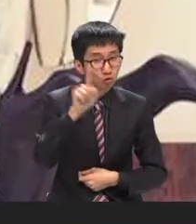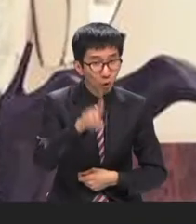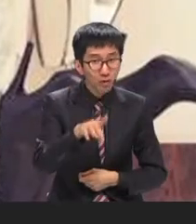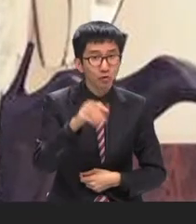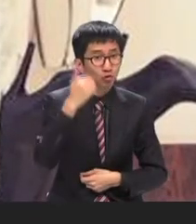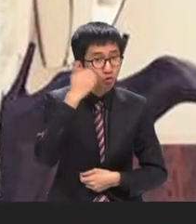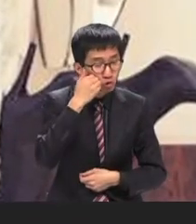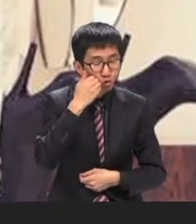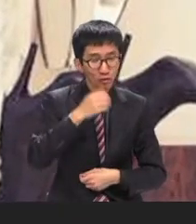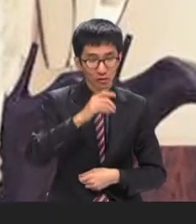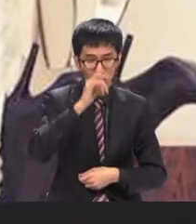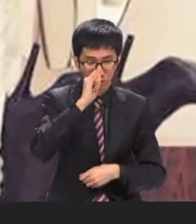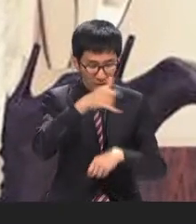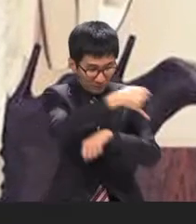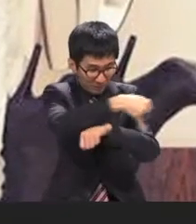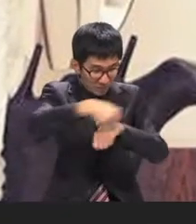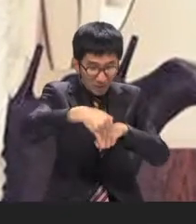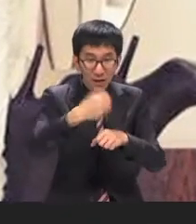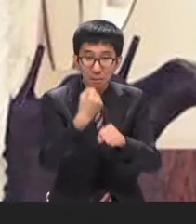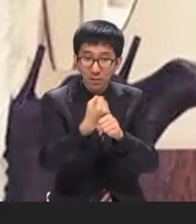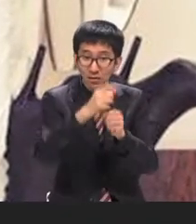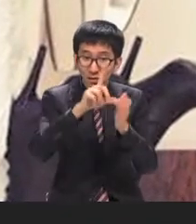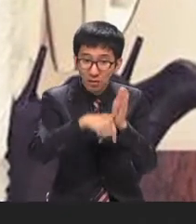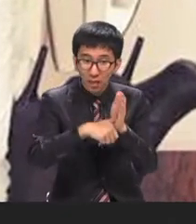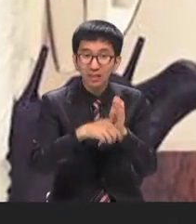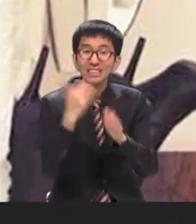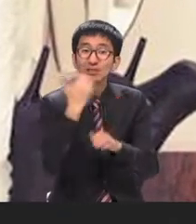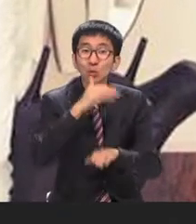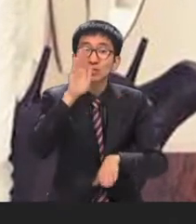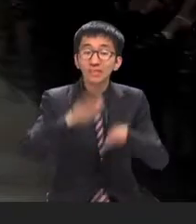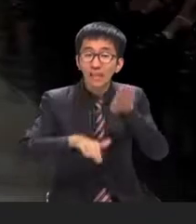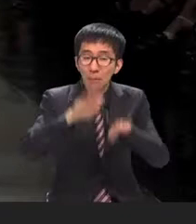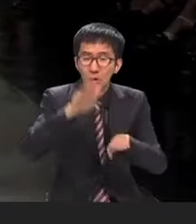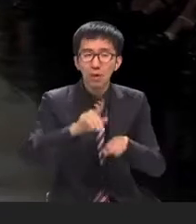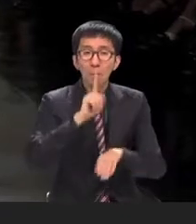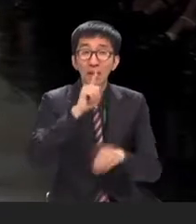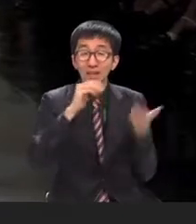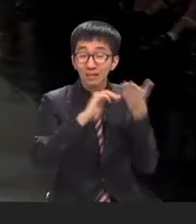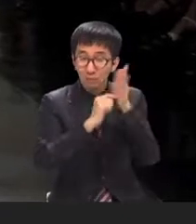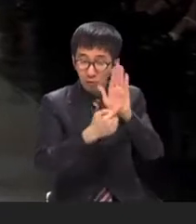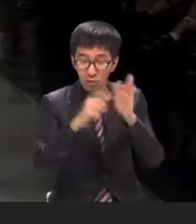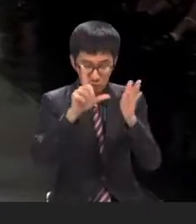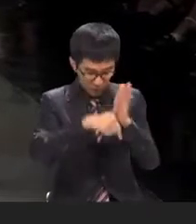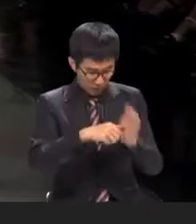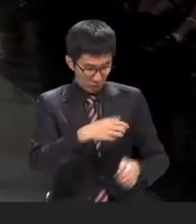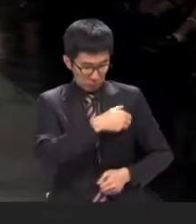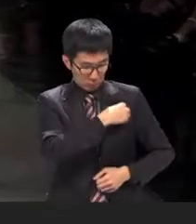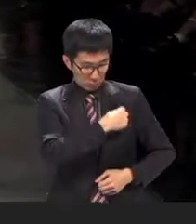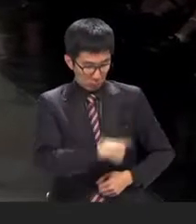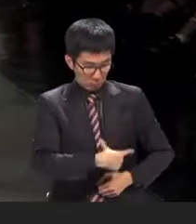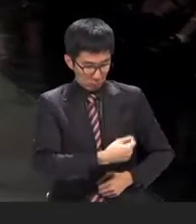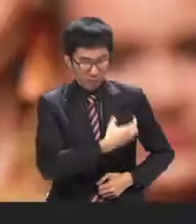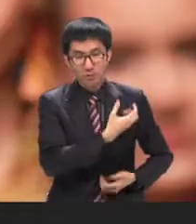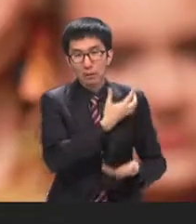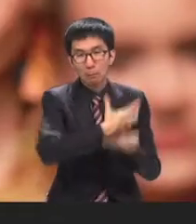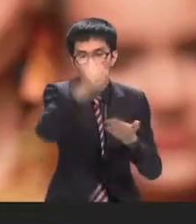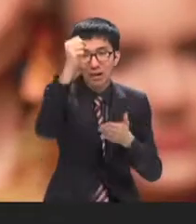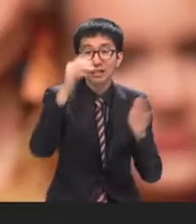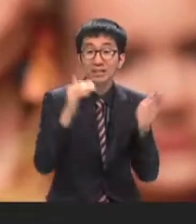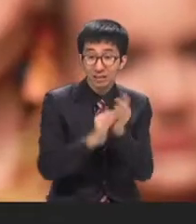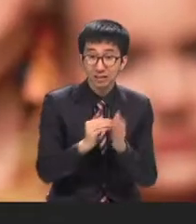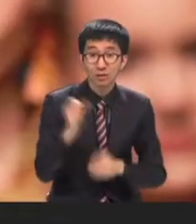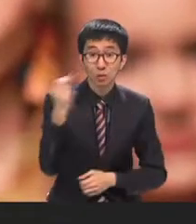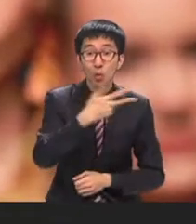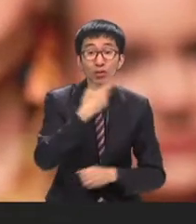디자이너가 그 인종차별 발언을 해서 예 훈장을 박탈당할 그래 그러한 사건도 있었고 그 다음에 영국의 패션 웹진